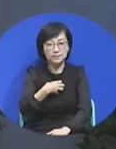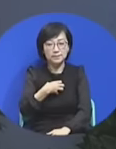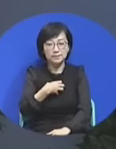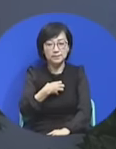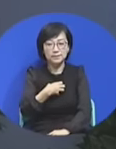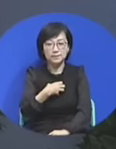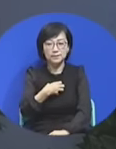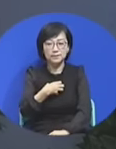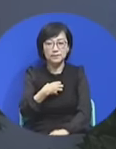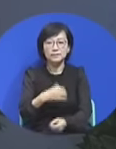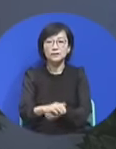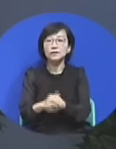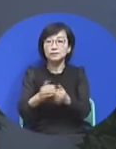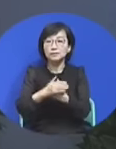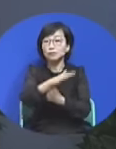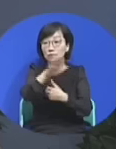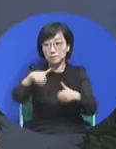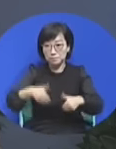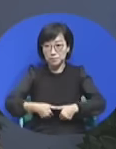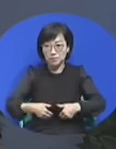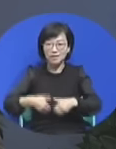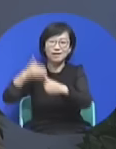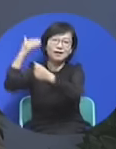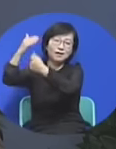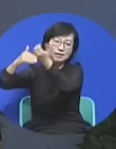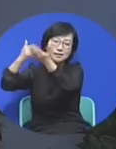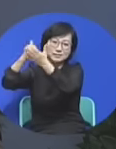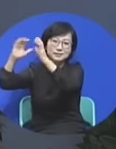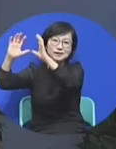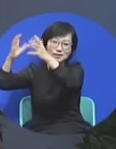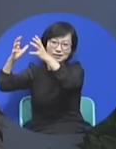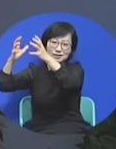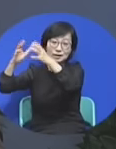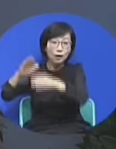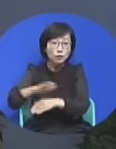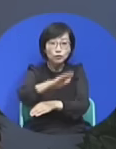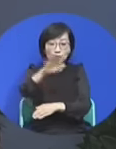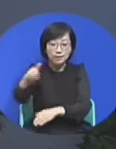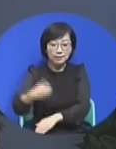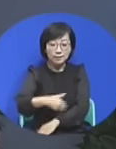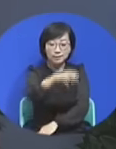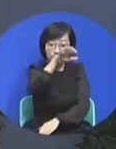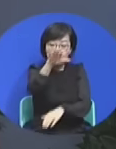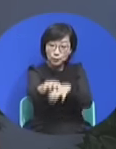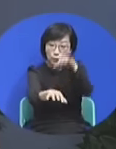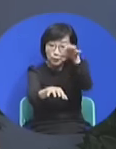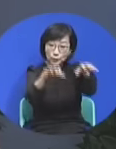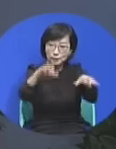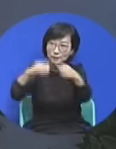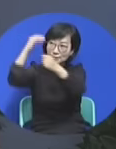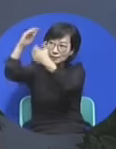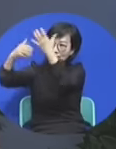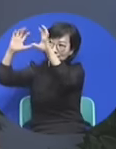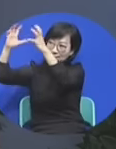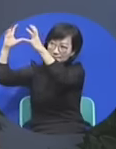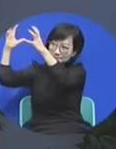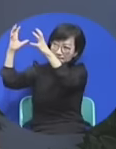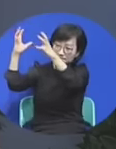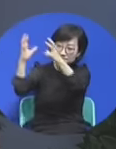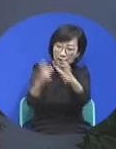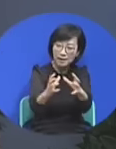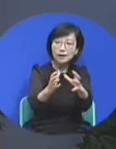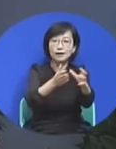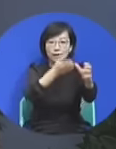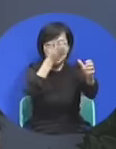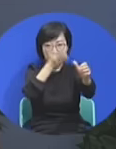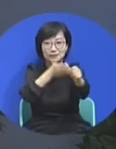now. 하나님의 나라. But now it's the kingdom of God. 여러분 가시는 곳에 하나님의 나라 임하게 되길 바랍니다. Wherever you go, may the kingdom